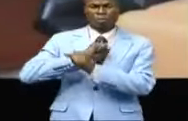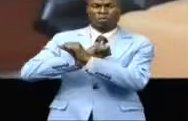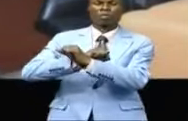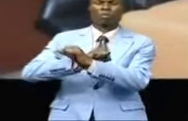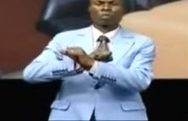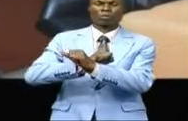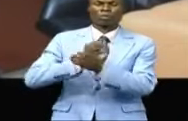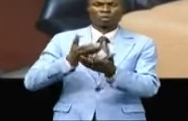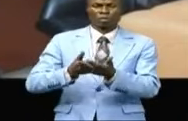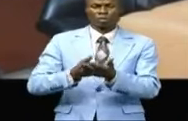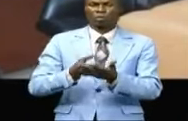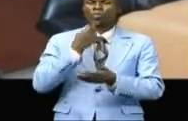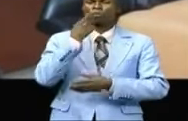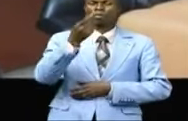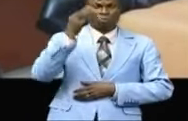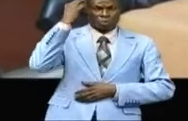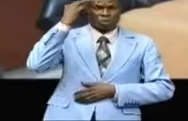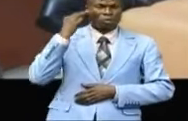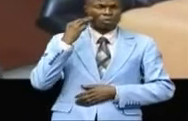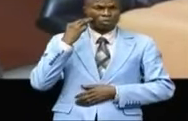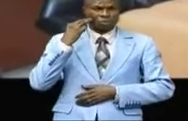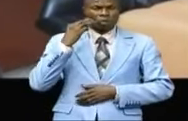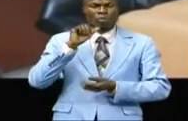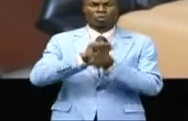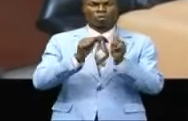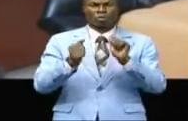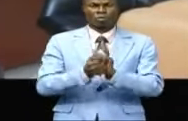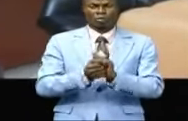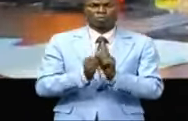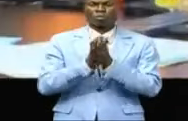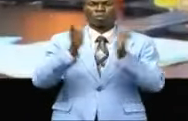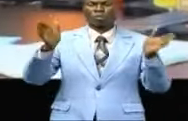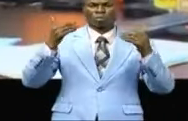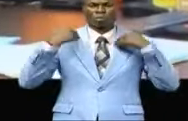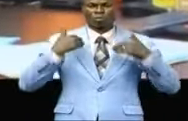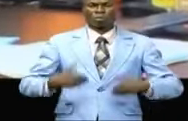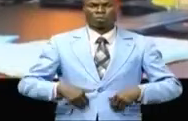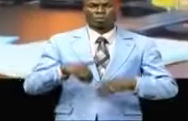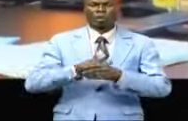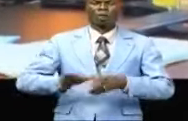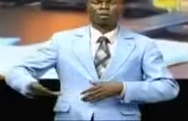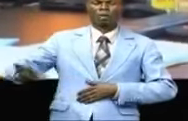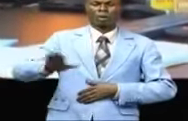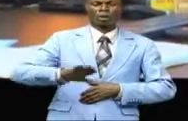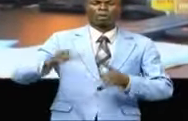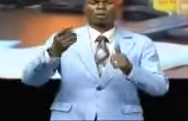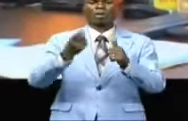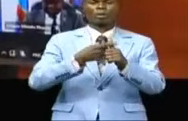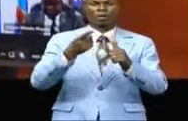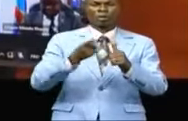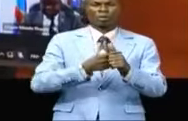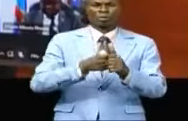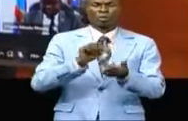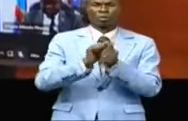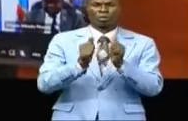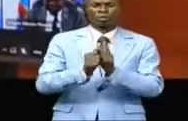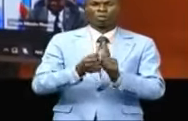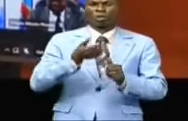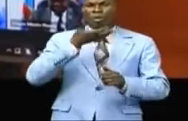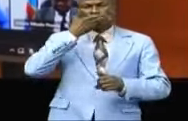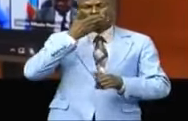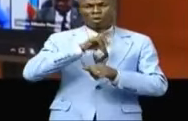prévention a présenté aux membres du gouvernement la situation globale de la santé dans le pays, principalement celle liée à la pandémie